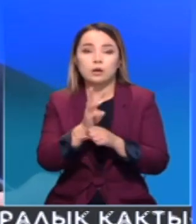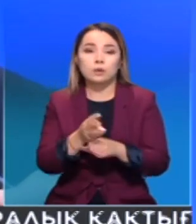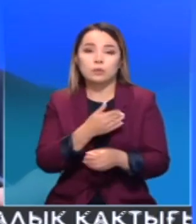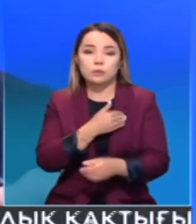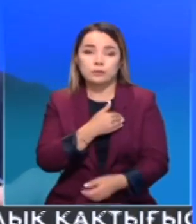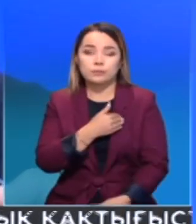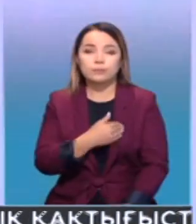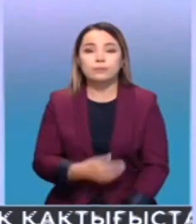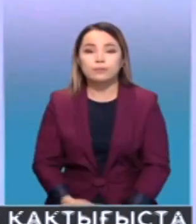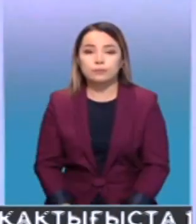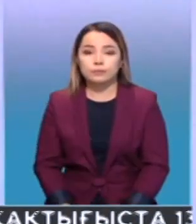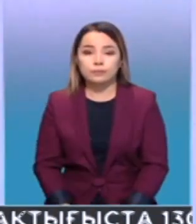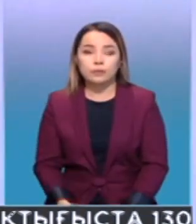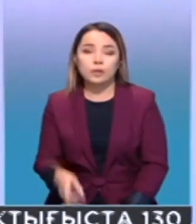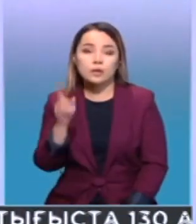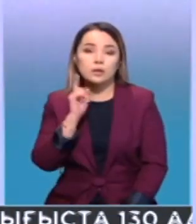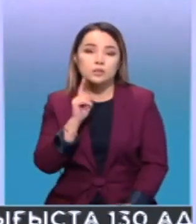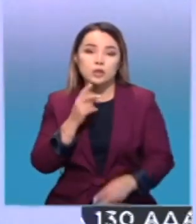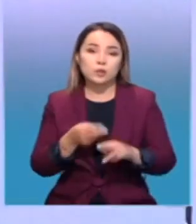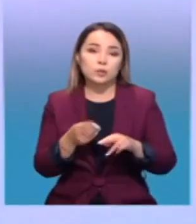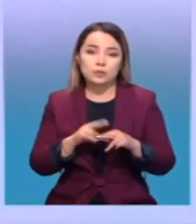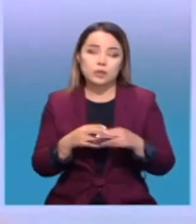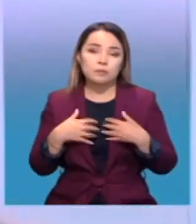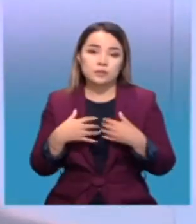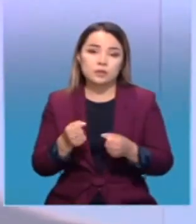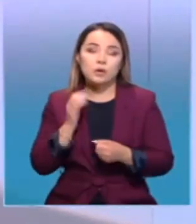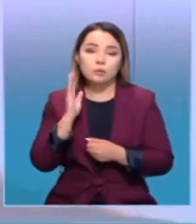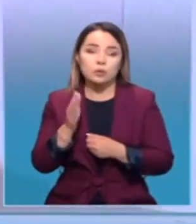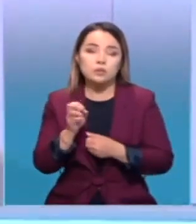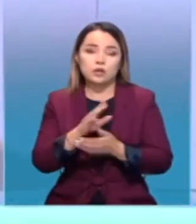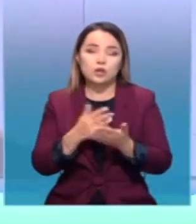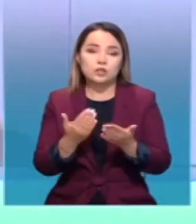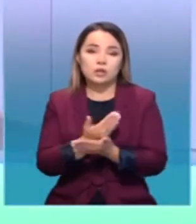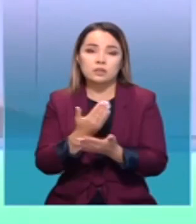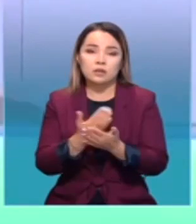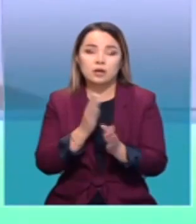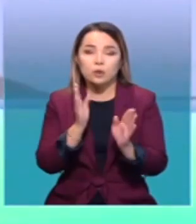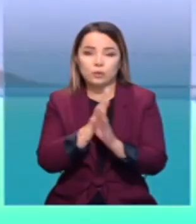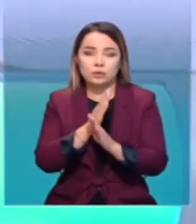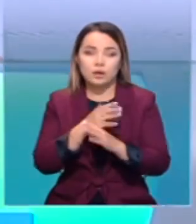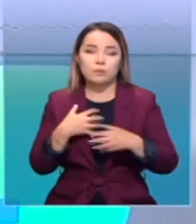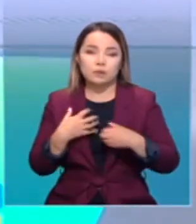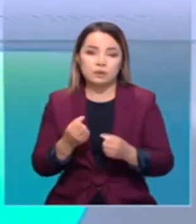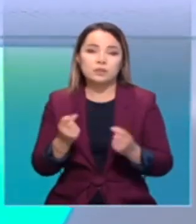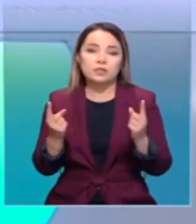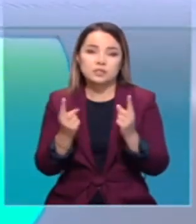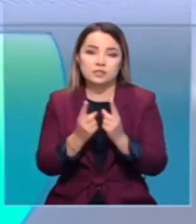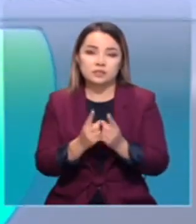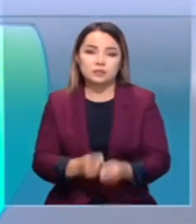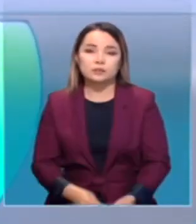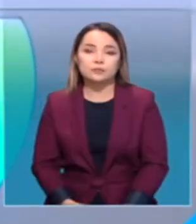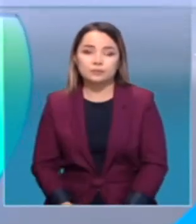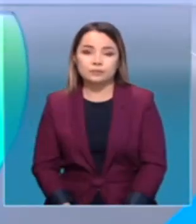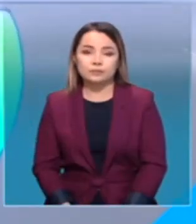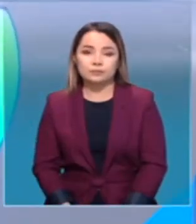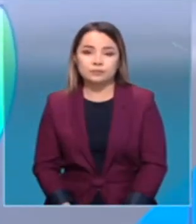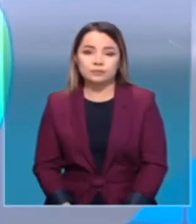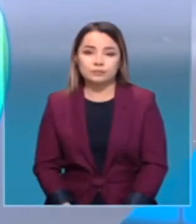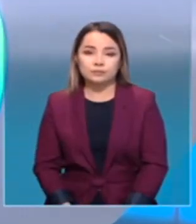ету. Бүгінгі айтарымыз осы, алда ауа райы болжамы. Амандықпен жүздесейік.